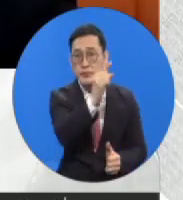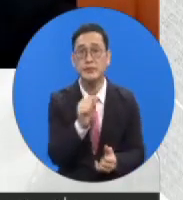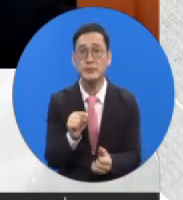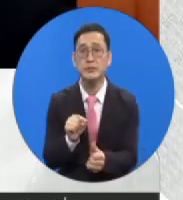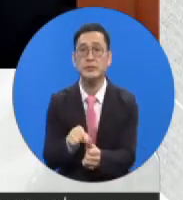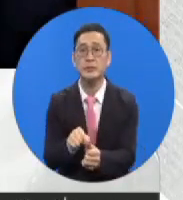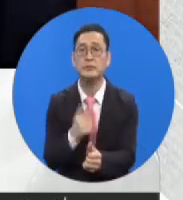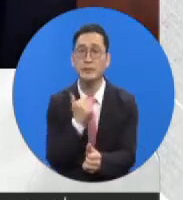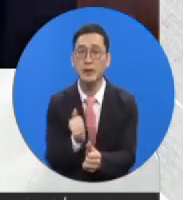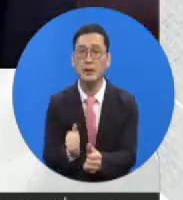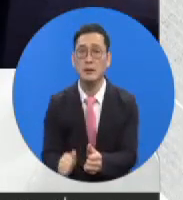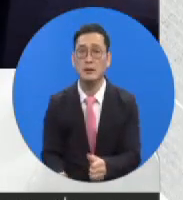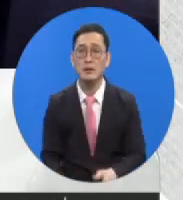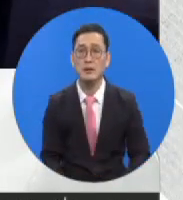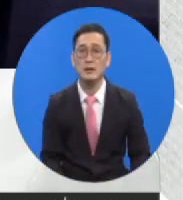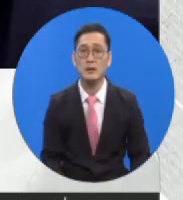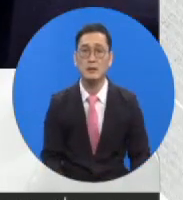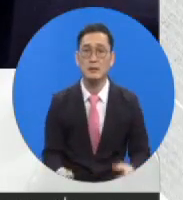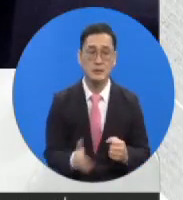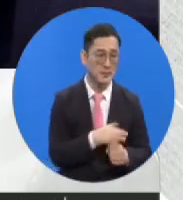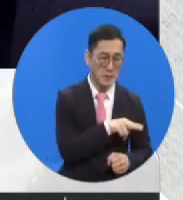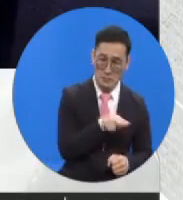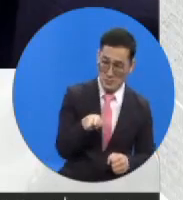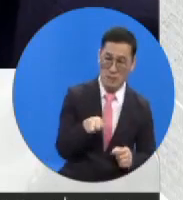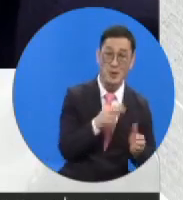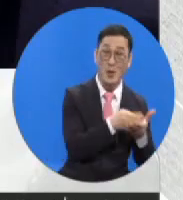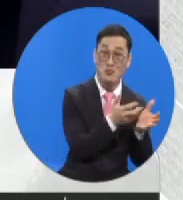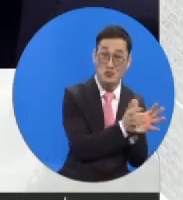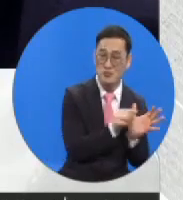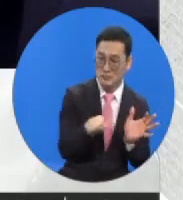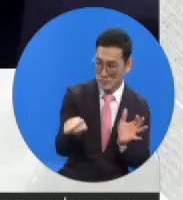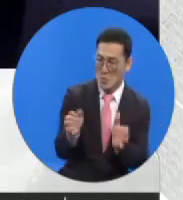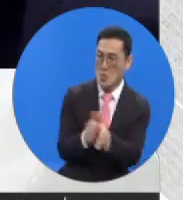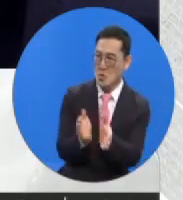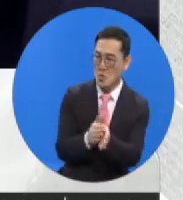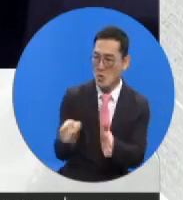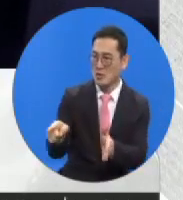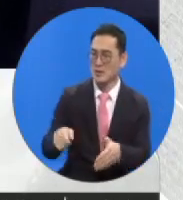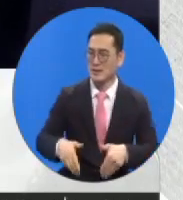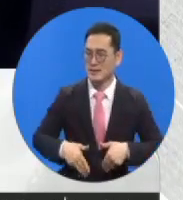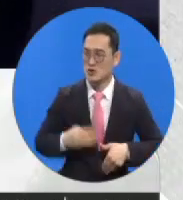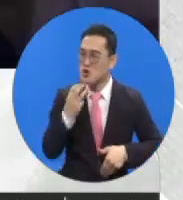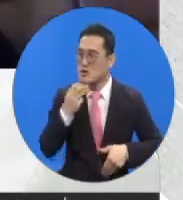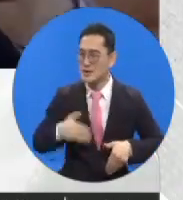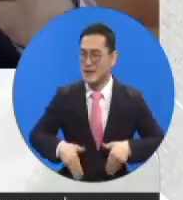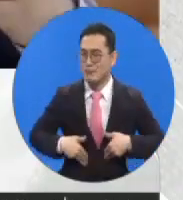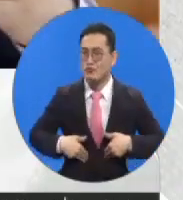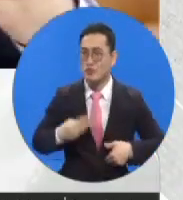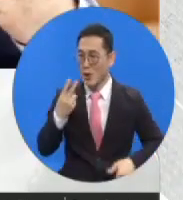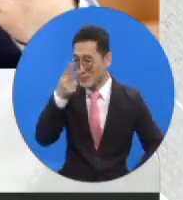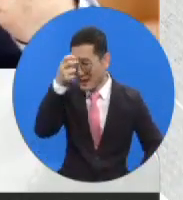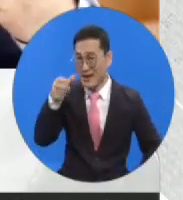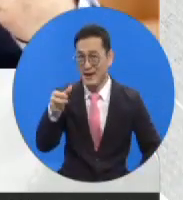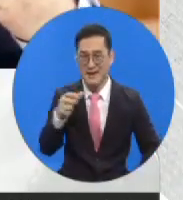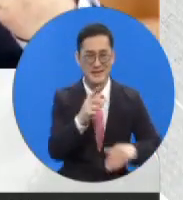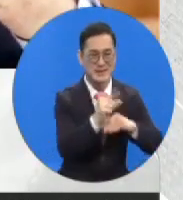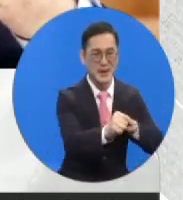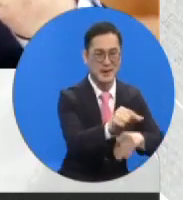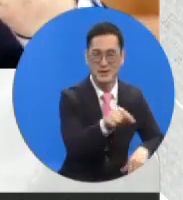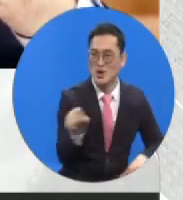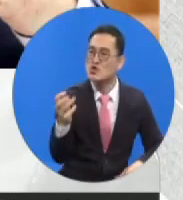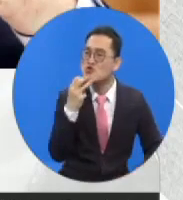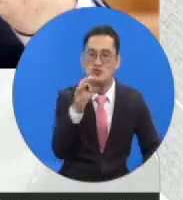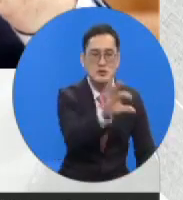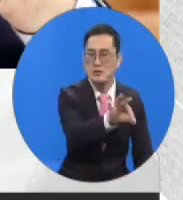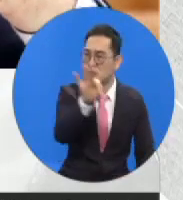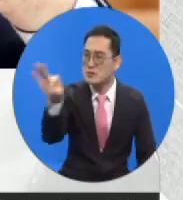이번에 서울 남부지검으로 영전했다고 보는 시간이 많지 않습니까? 그러면 어떻게 보면 추미애 라인이라고 볼 수 있지만